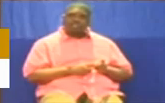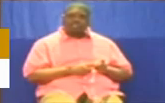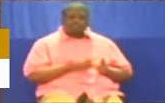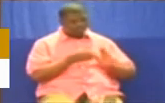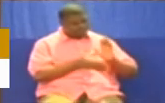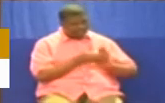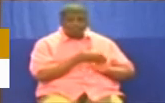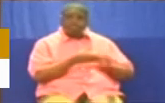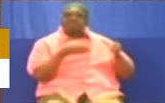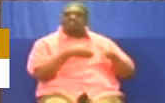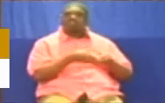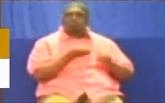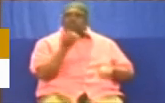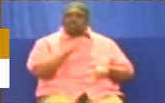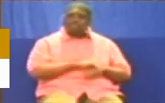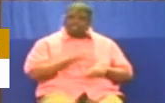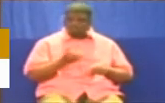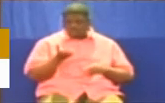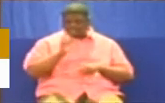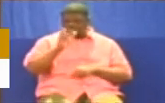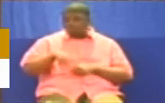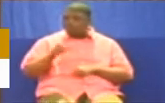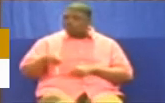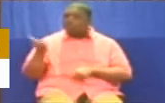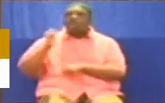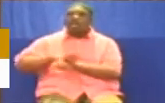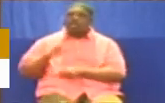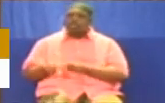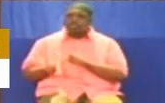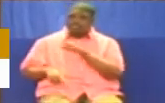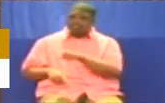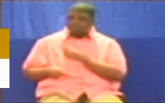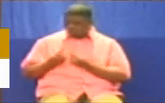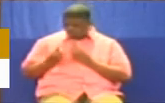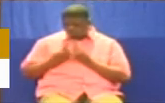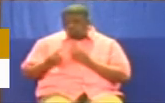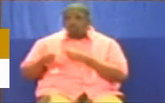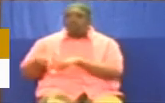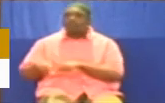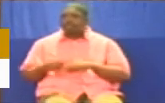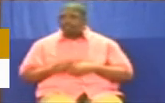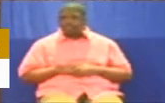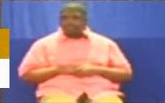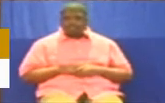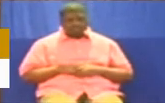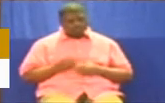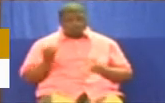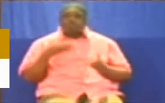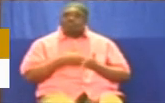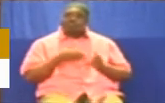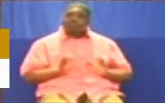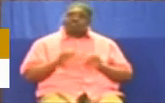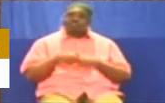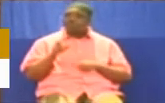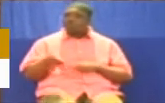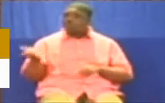huwa vinatangulia vikao vya technocrats, vya wataalam, na hivi ndio vinavyozungumzwa hapa. Na unapohudhuria vile vikao vya